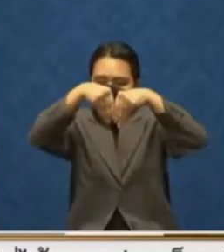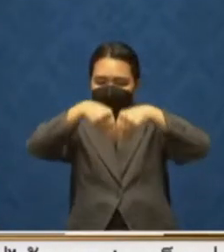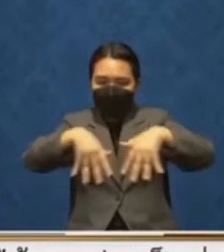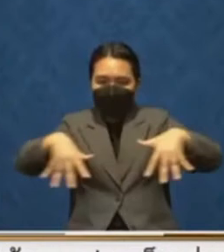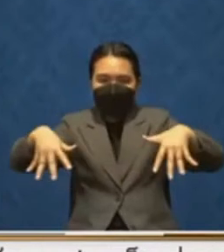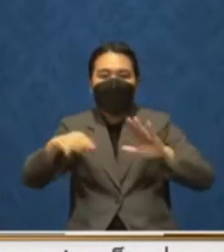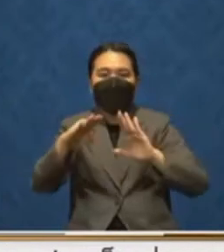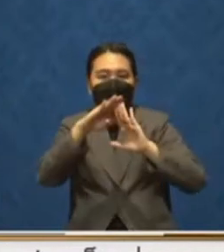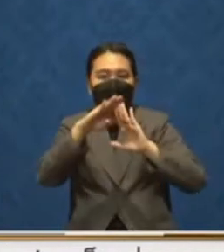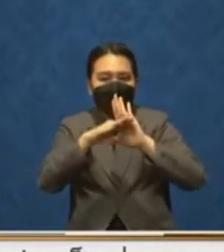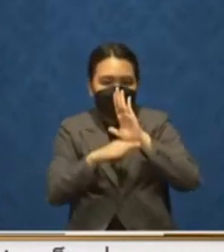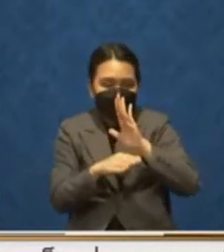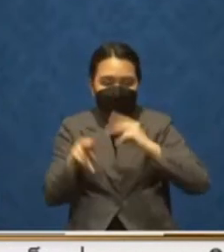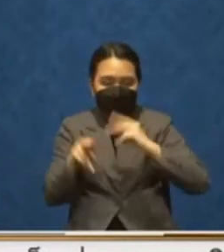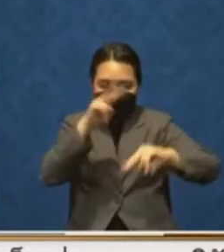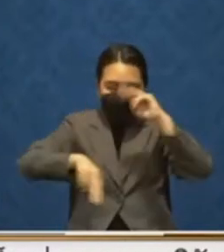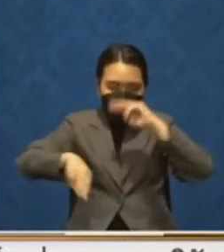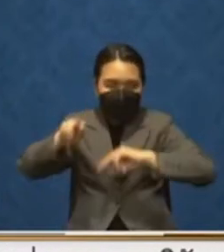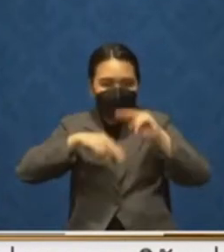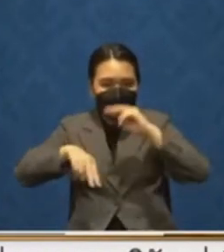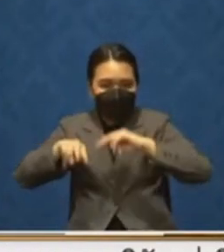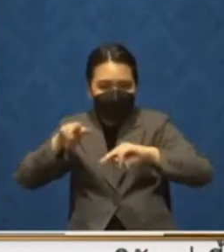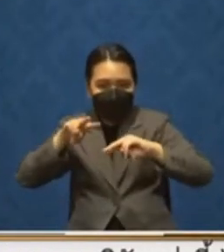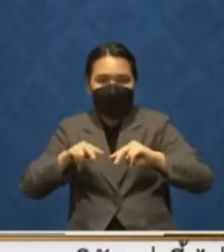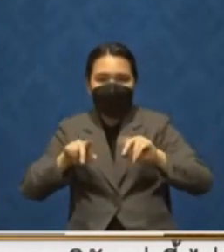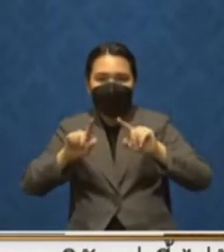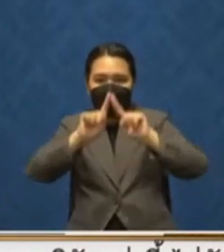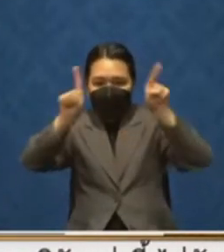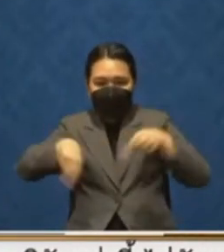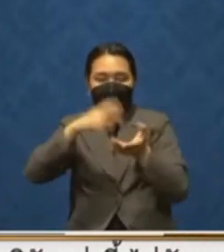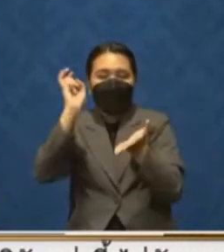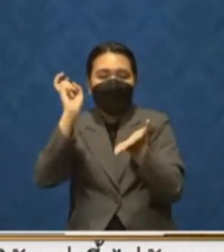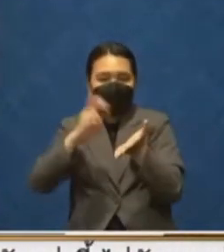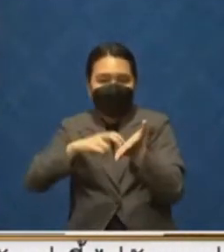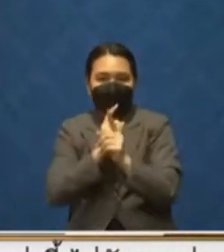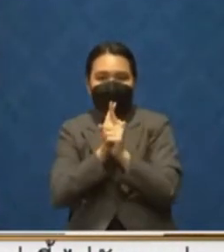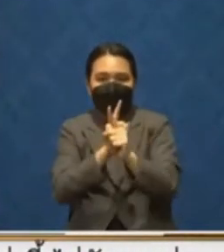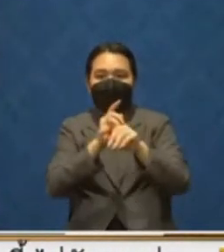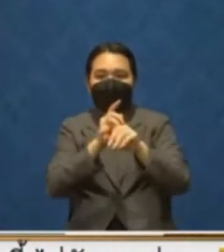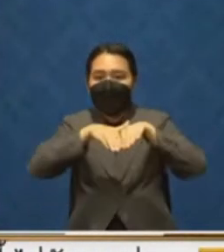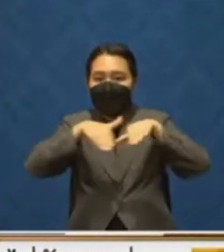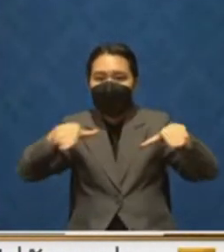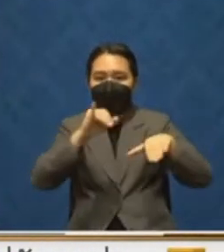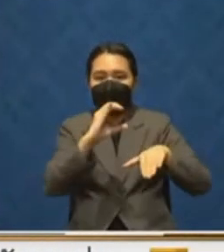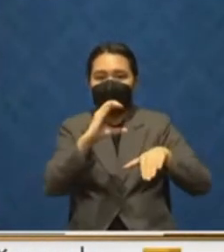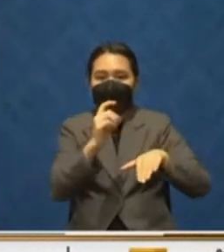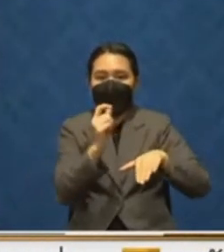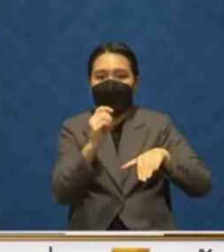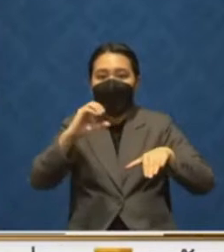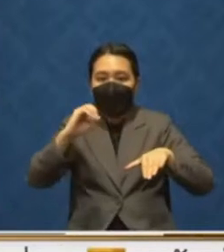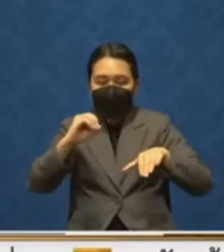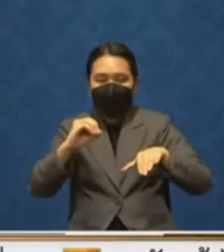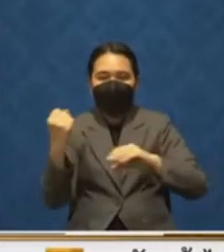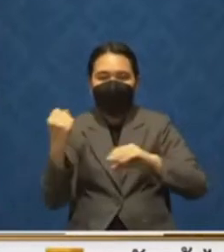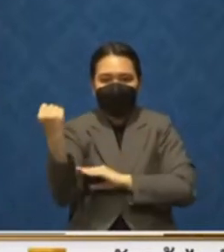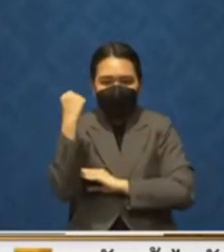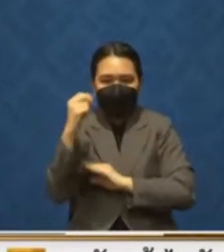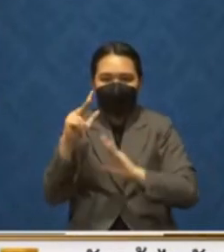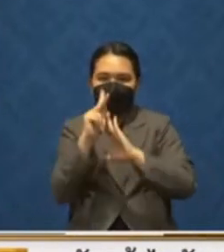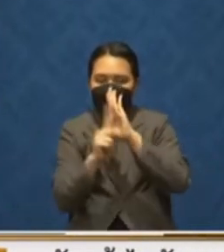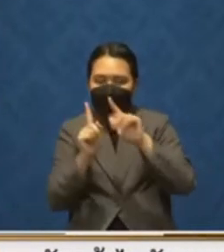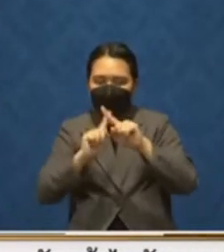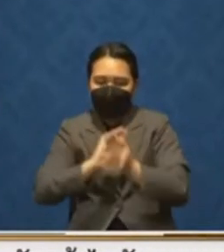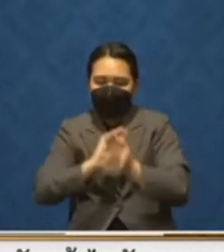ขั้นตอนกระบวนการกำกับดูแลตรวจสอบการออกใบอนุญาตให้เป็นไปตามมาตรฐานไอ้ก็อย่างเคร่งครัดต่อจนการปรับปรุงข้อกฎหมายต่างๆกันทำไม